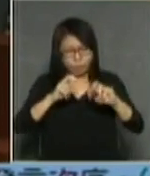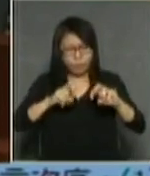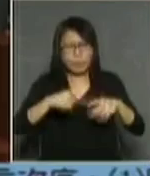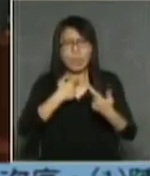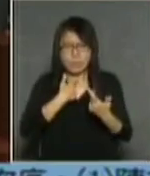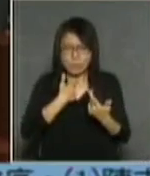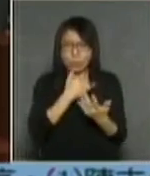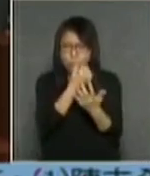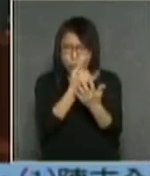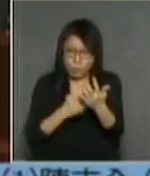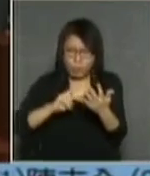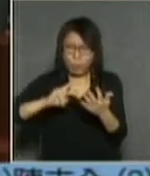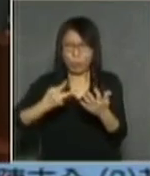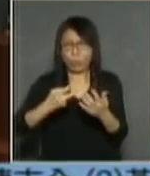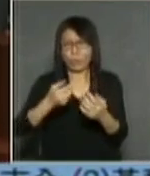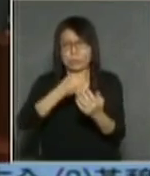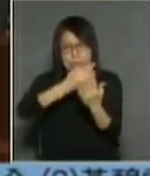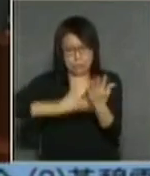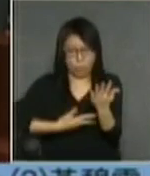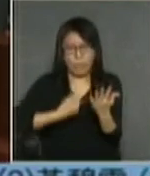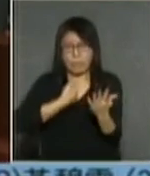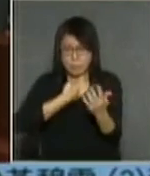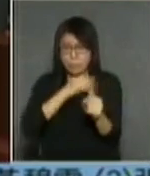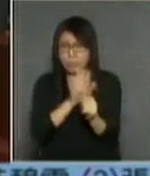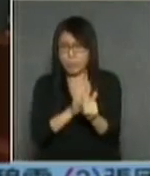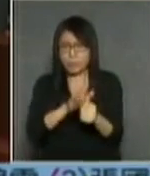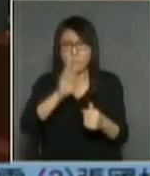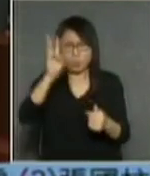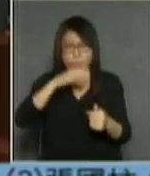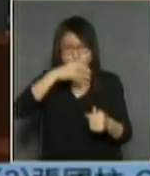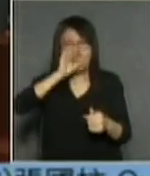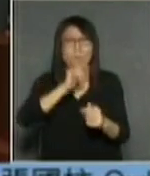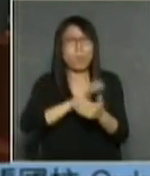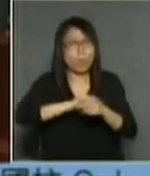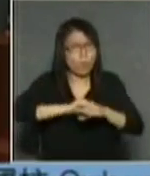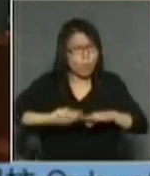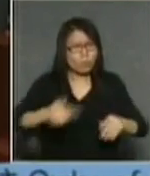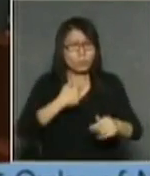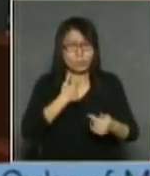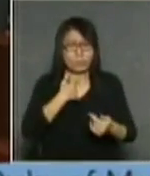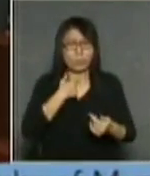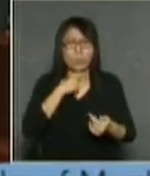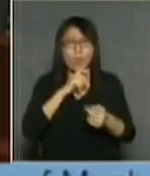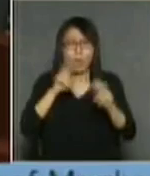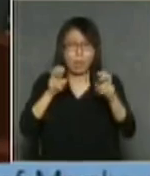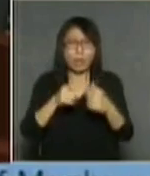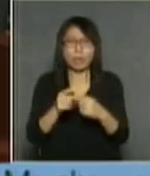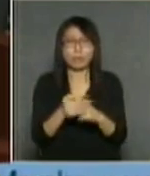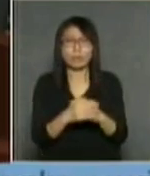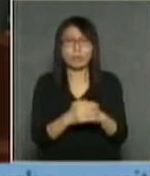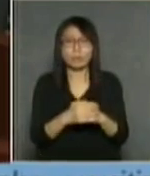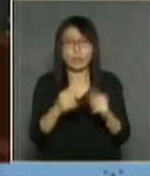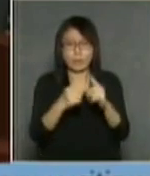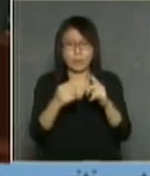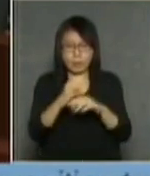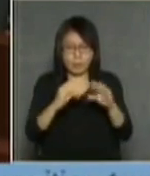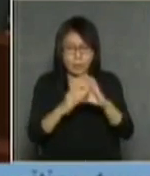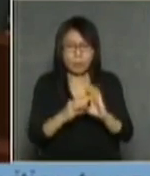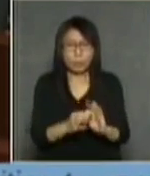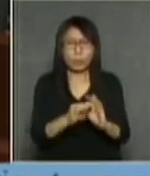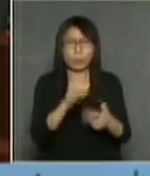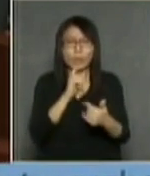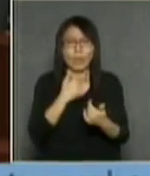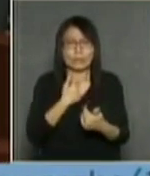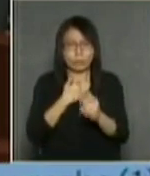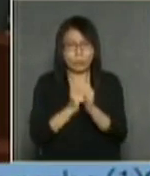有的水务条例，保障食水安全。基原动语和民建联的要求呢是理念